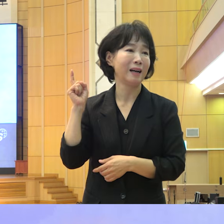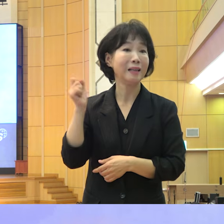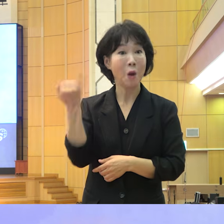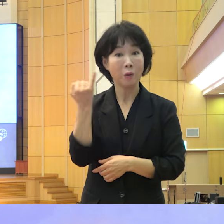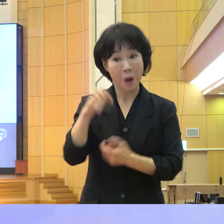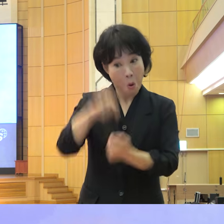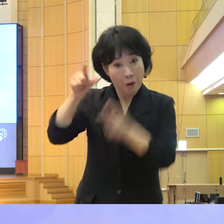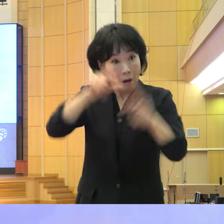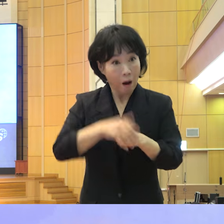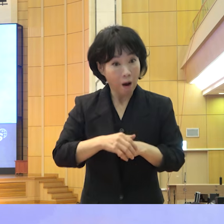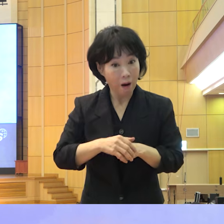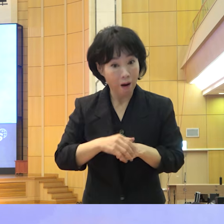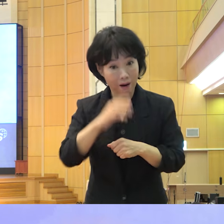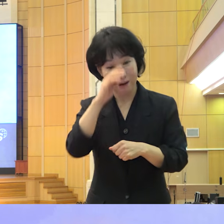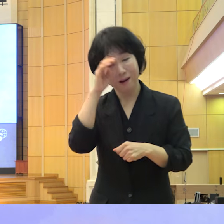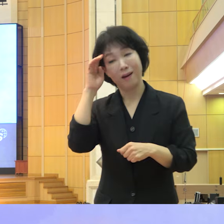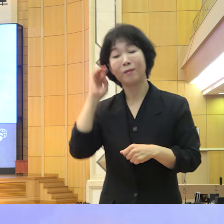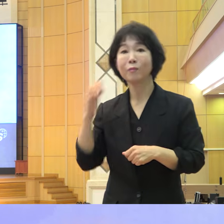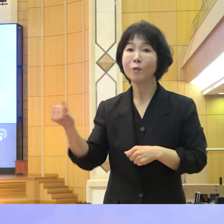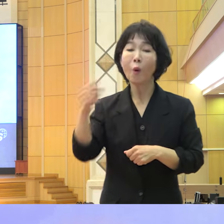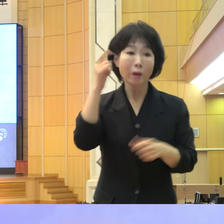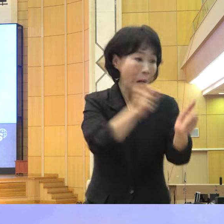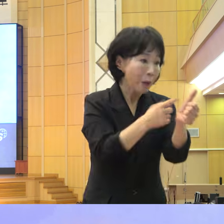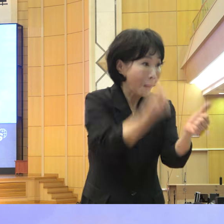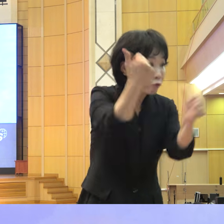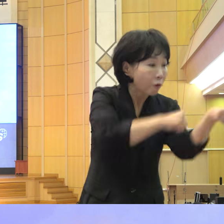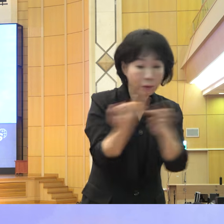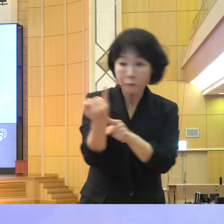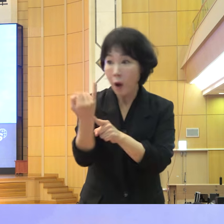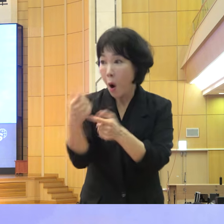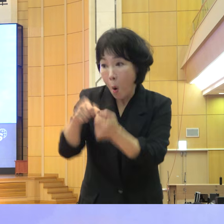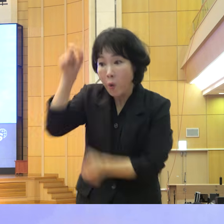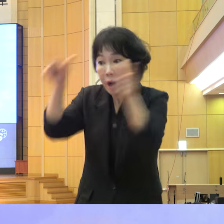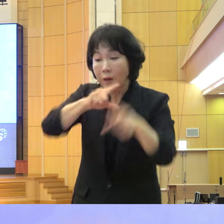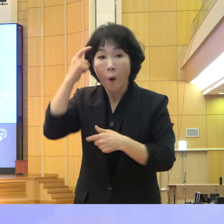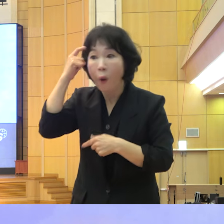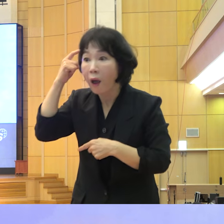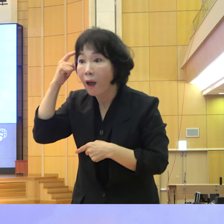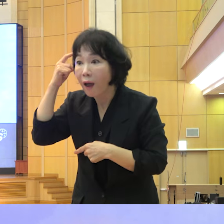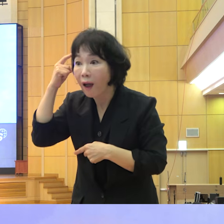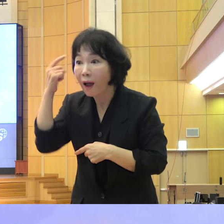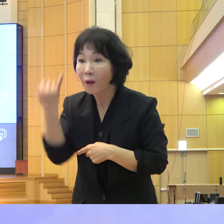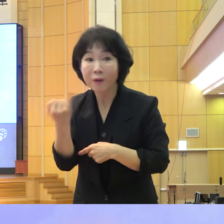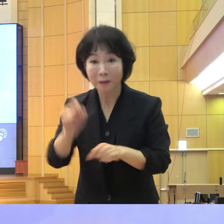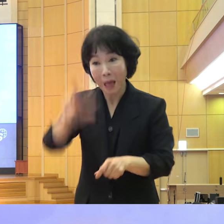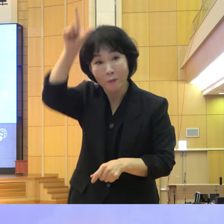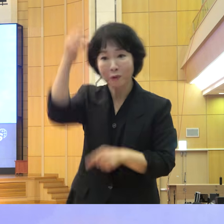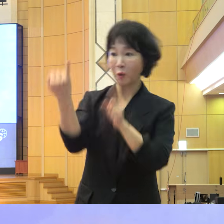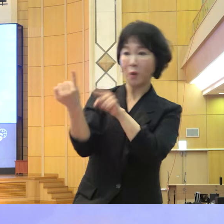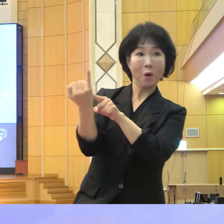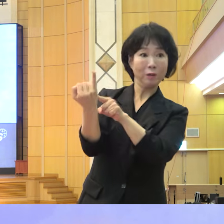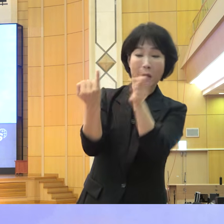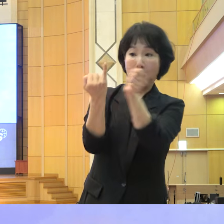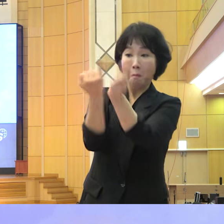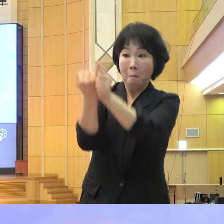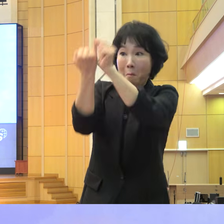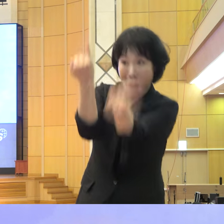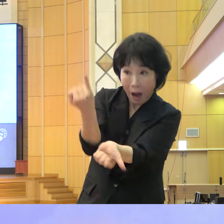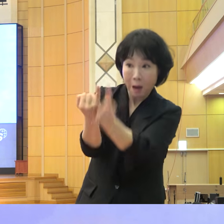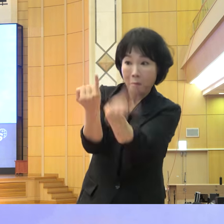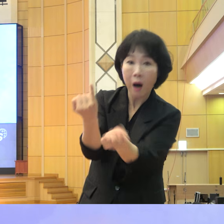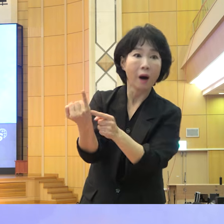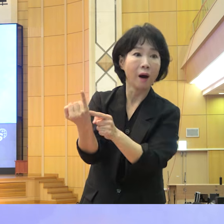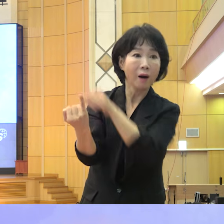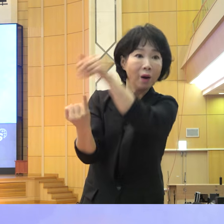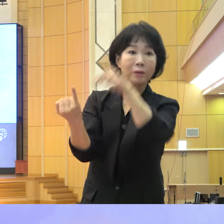그래, 난 왜 그렇게 여자들이 더 오래 살까? 성경적으로 보면요, 대부분 과부가 엽전